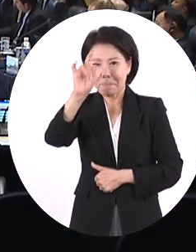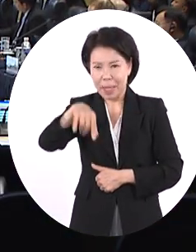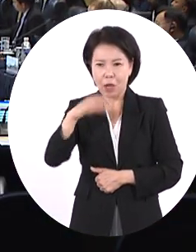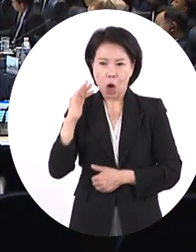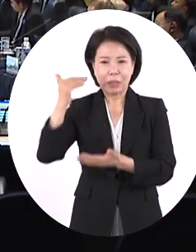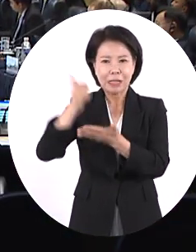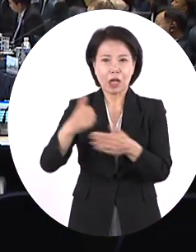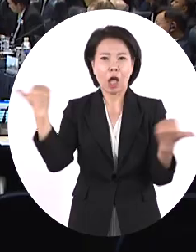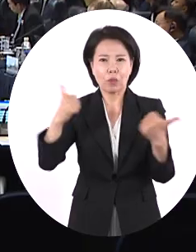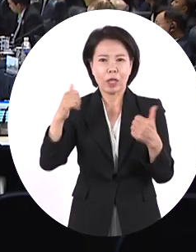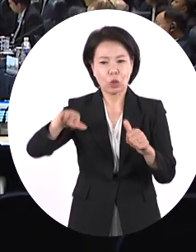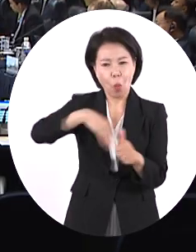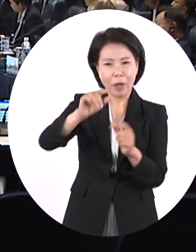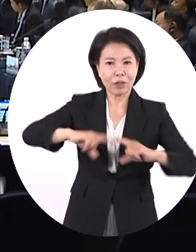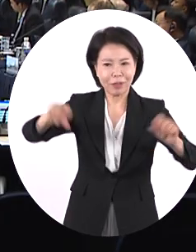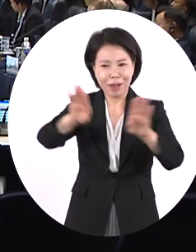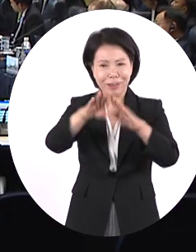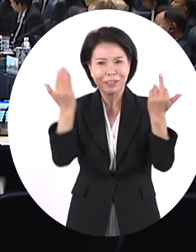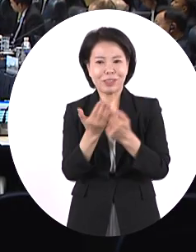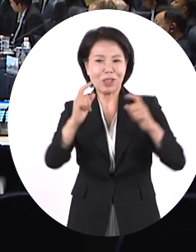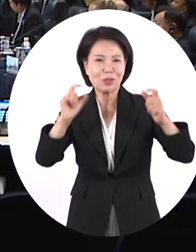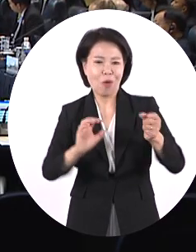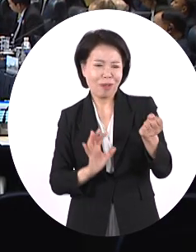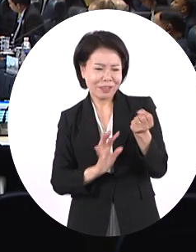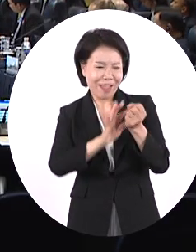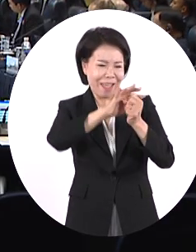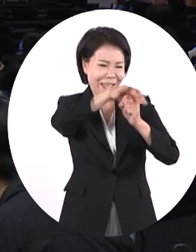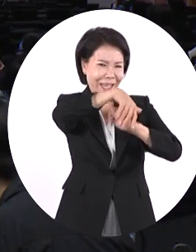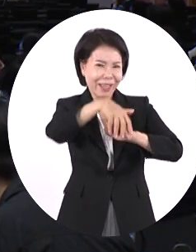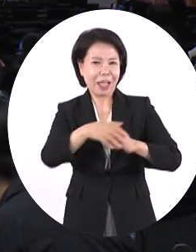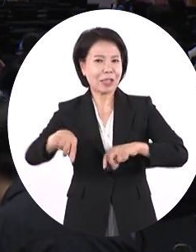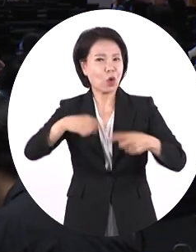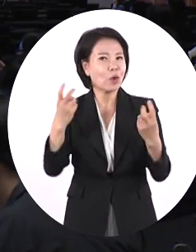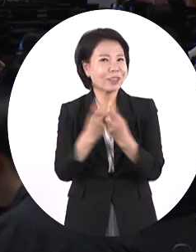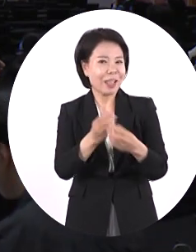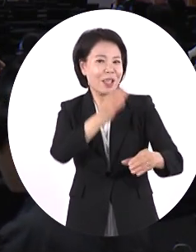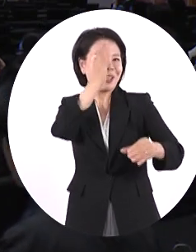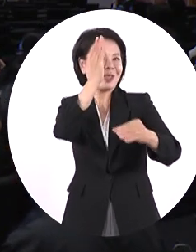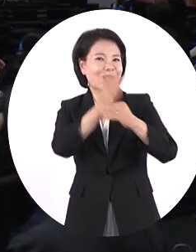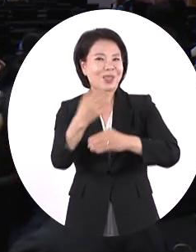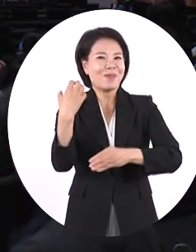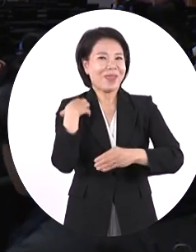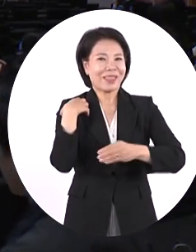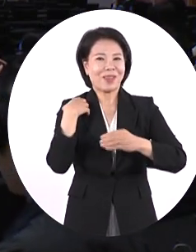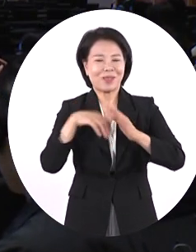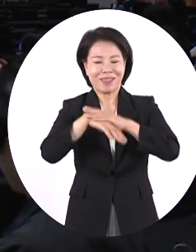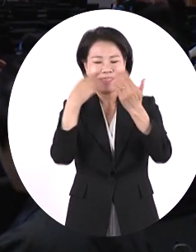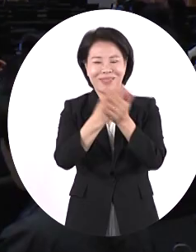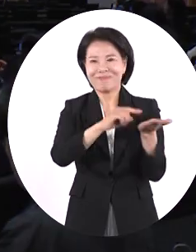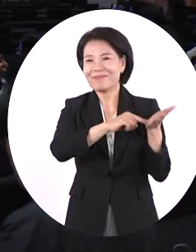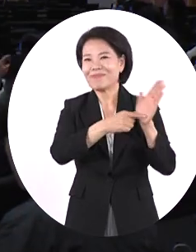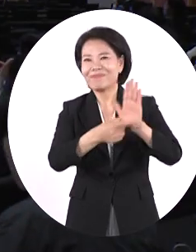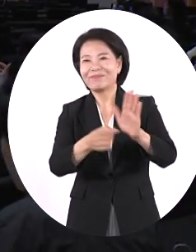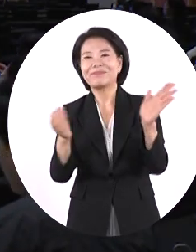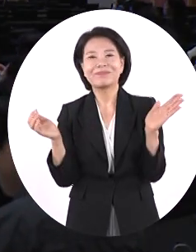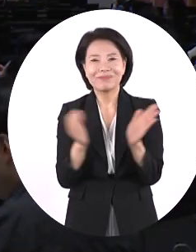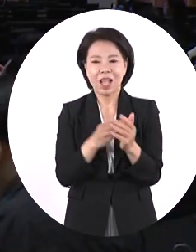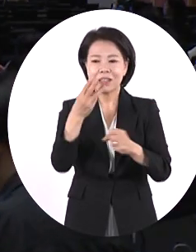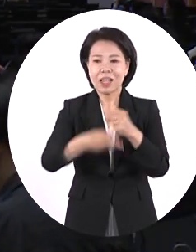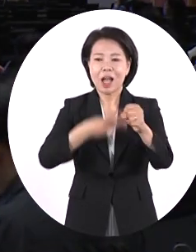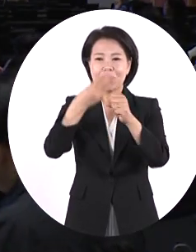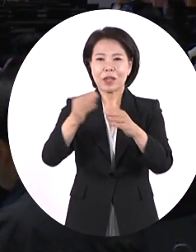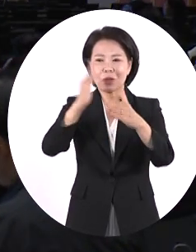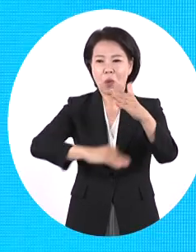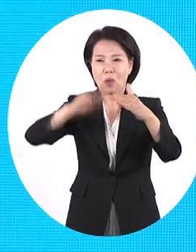환경계획 환경의 날 개최 등을 통해 제주가 글로벌 지속가능 정책의 중심에 있음을 재확인했습니다.